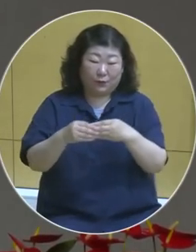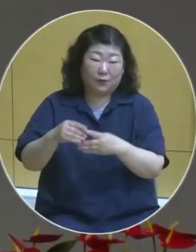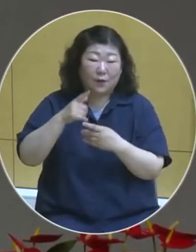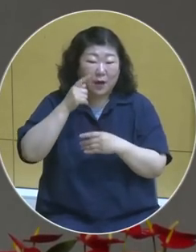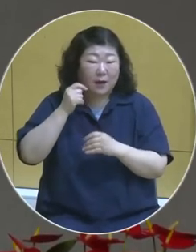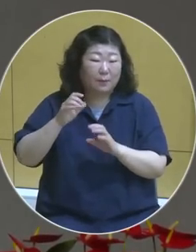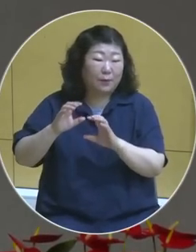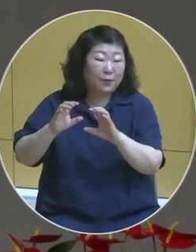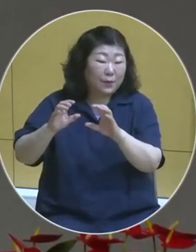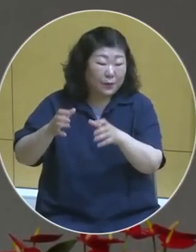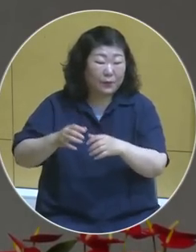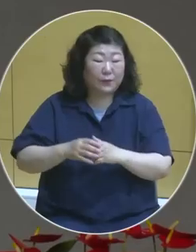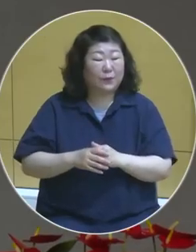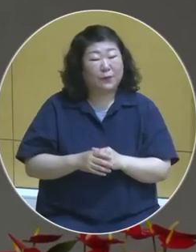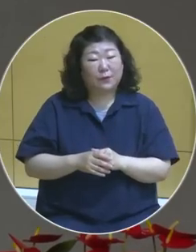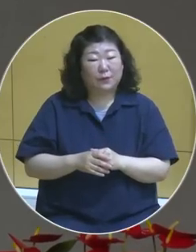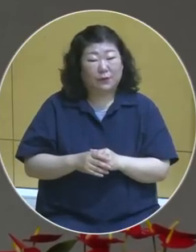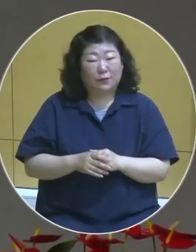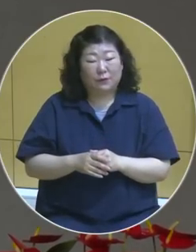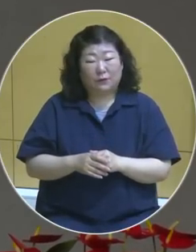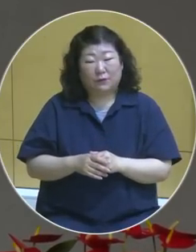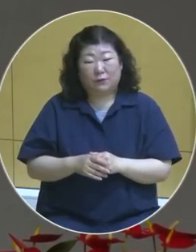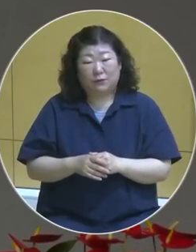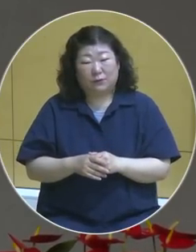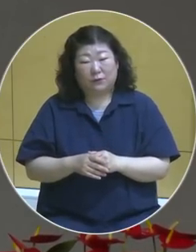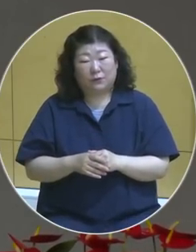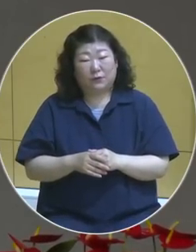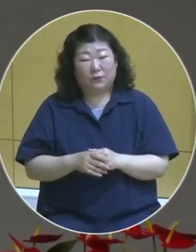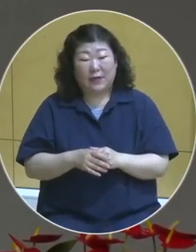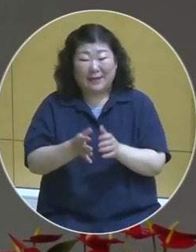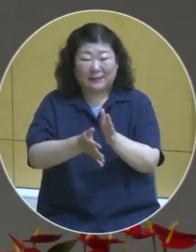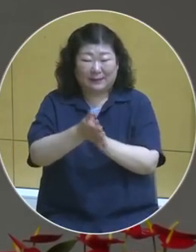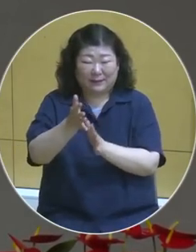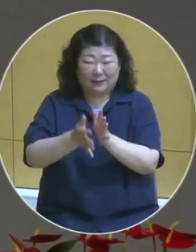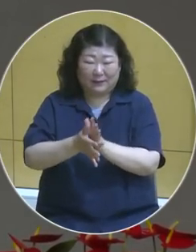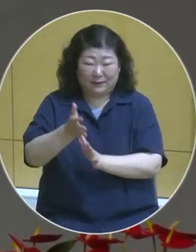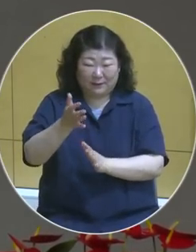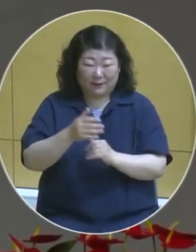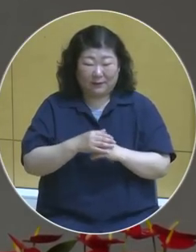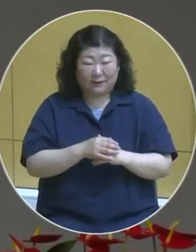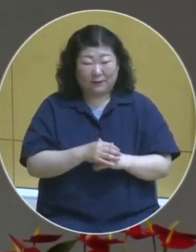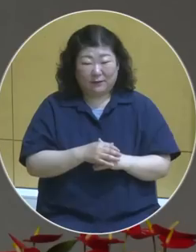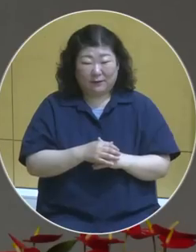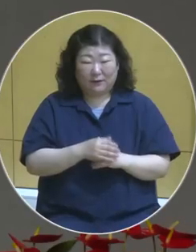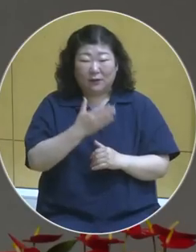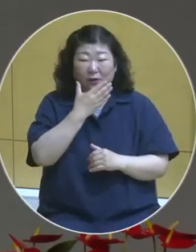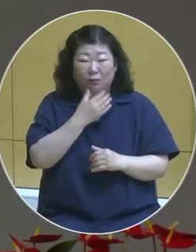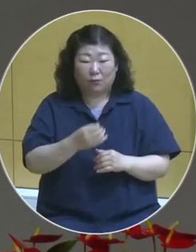일본의 그 이렇게 뭐라 그럽니까 시설들 이게 복지